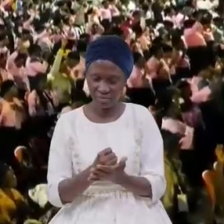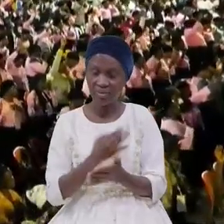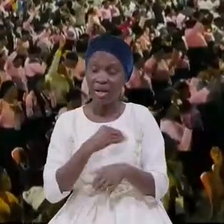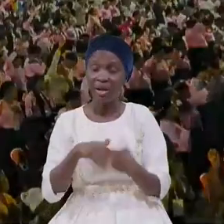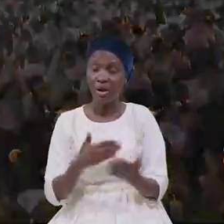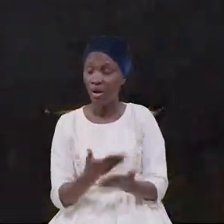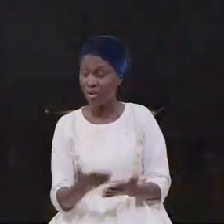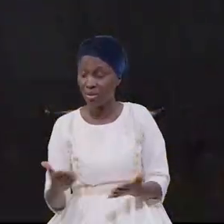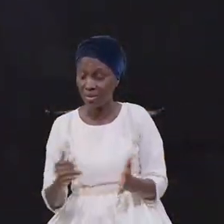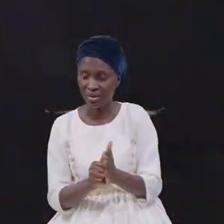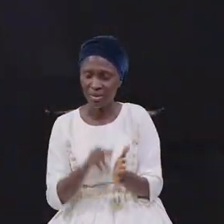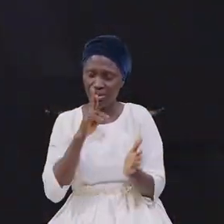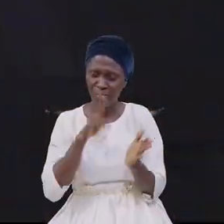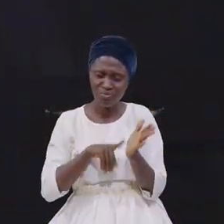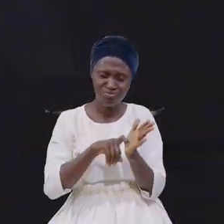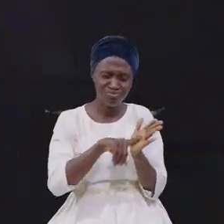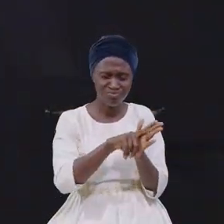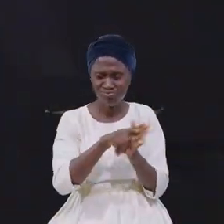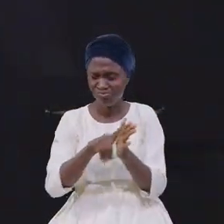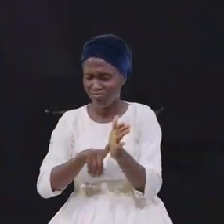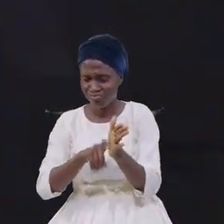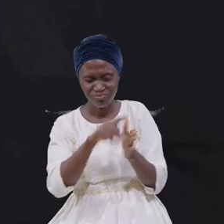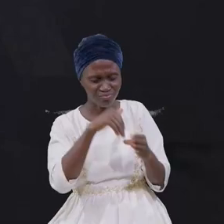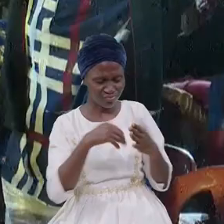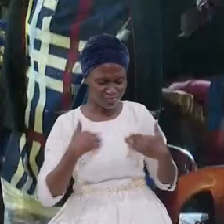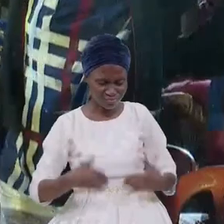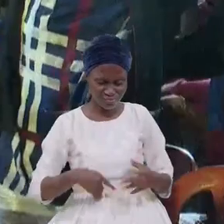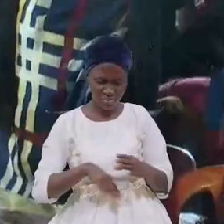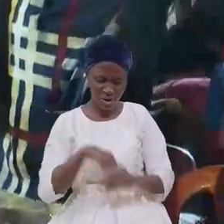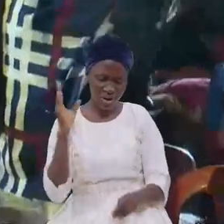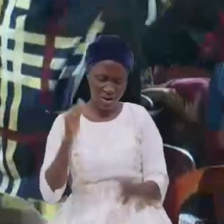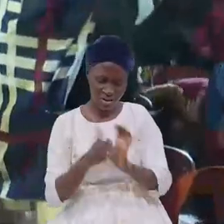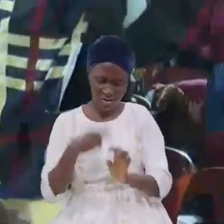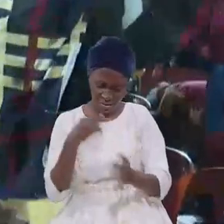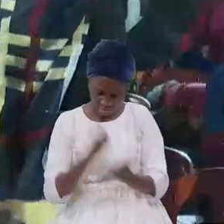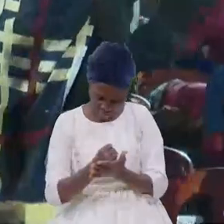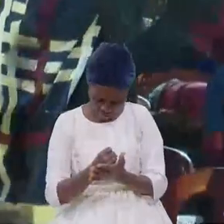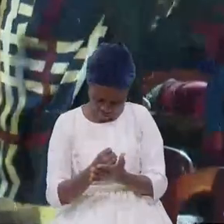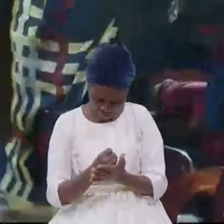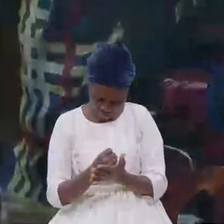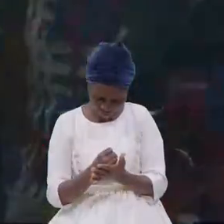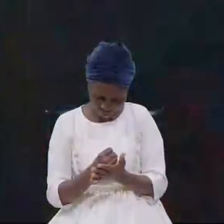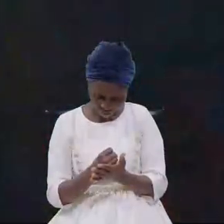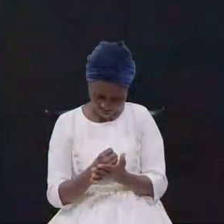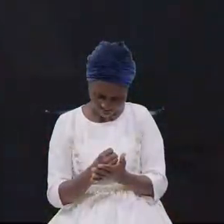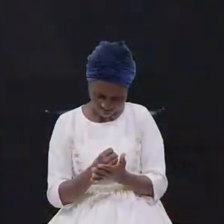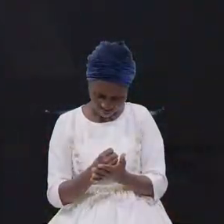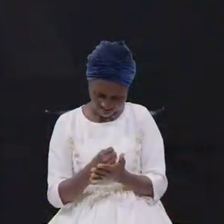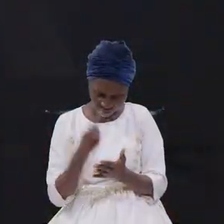Et les choses qui circulent dans le corps, sortez de là au nom de Jésus.